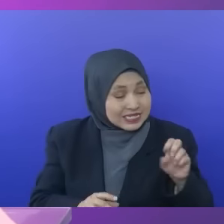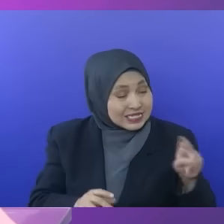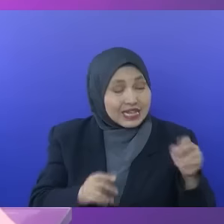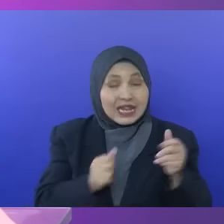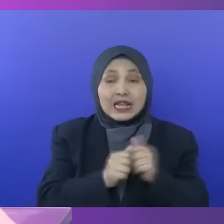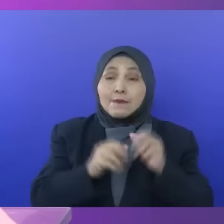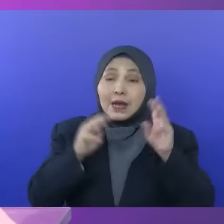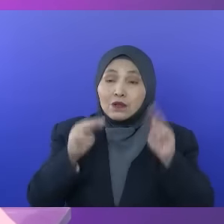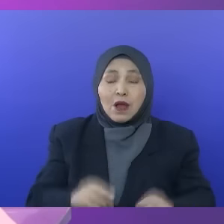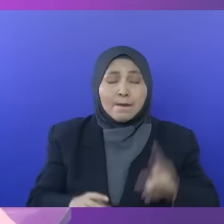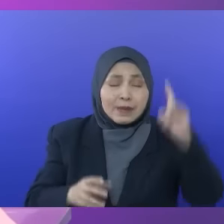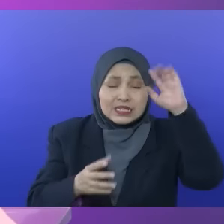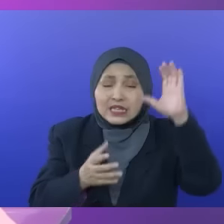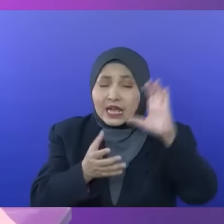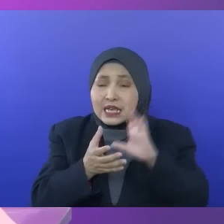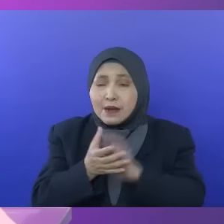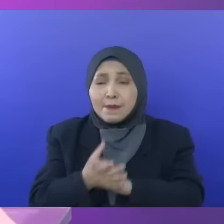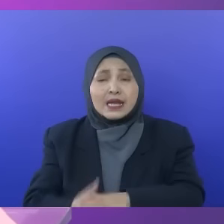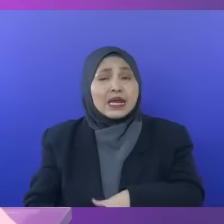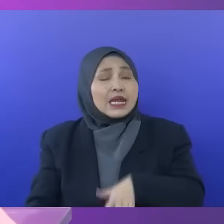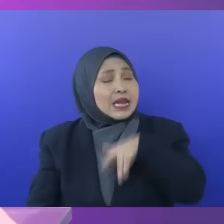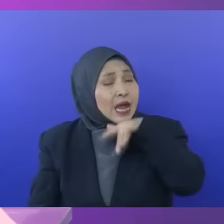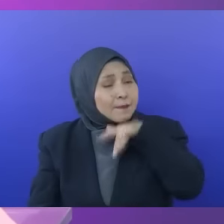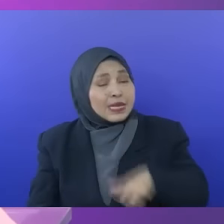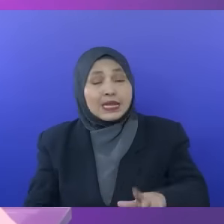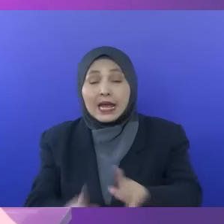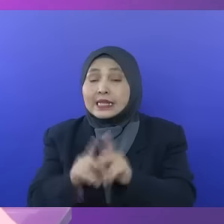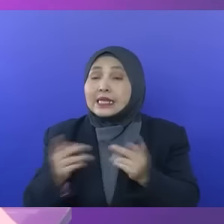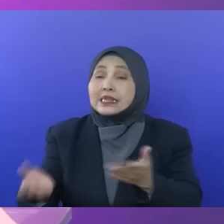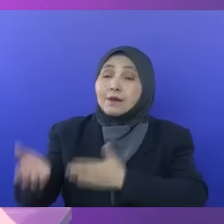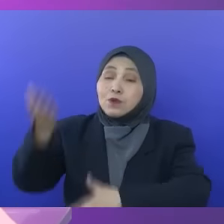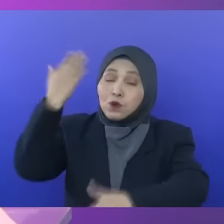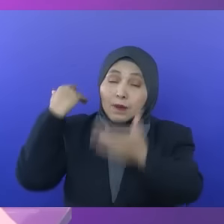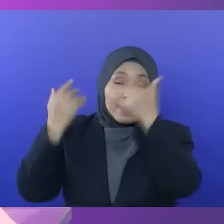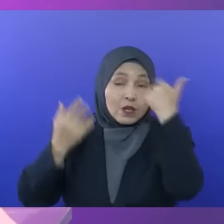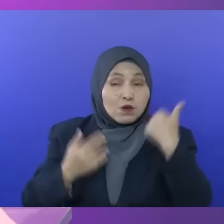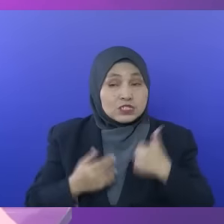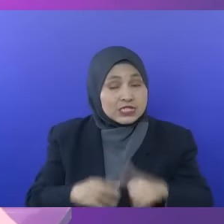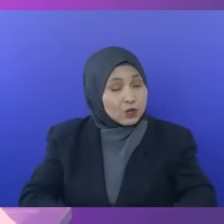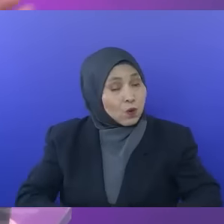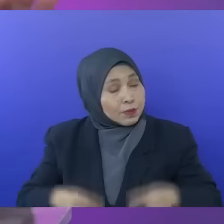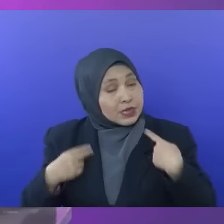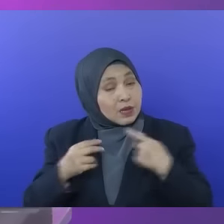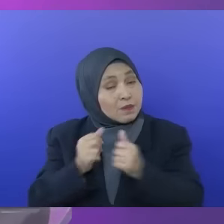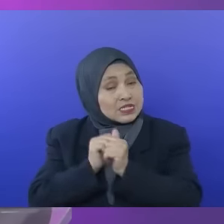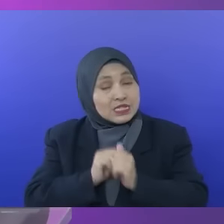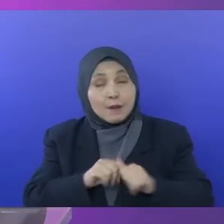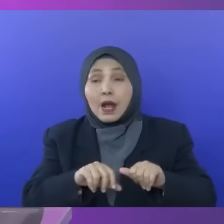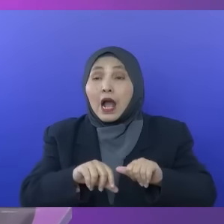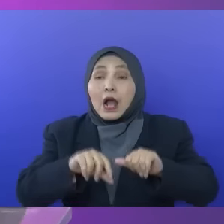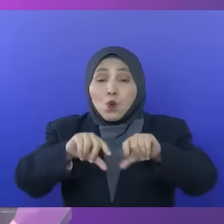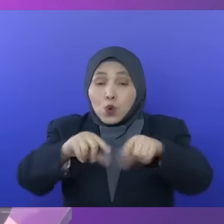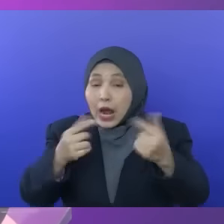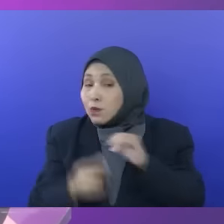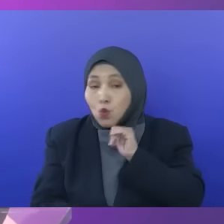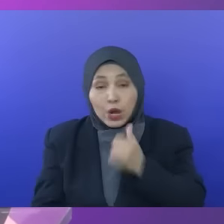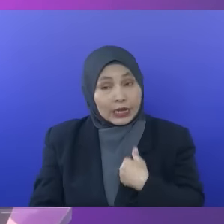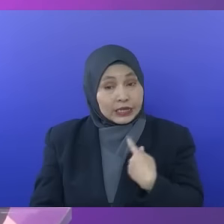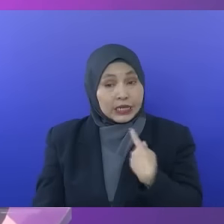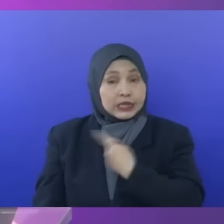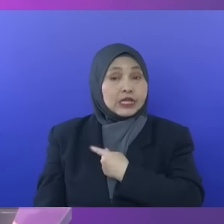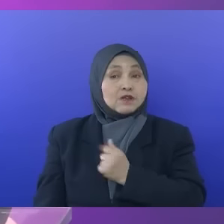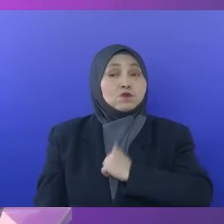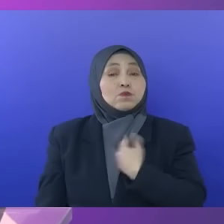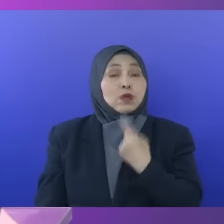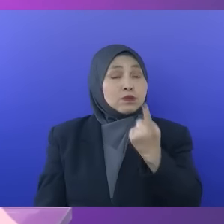percaya kepada nabi dan kitab terdahulu karena hidup kita bersama Alquran ini bukan sekadar soal-soal ya adalah satu perjuangan